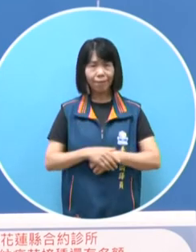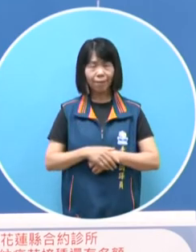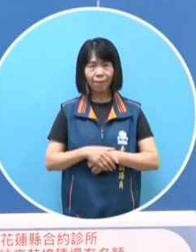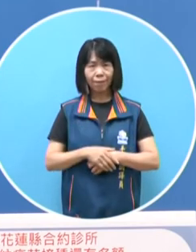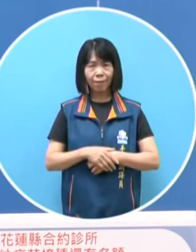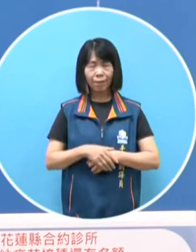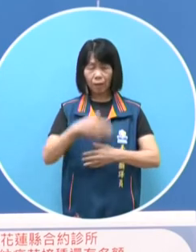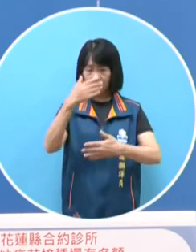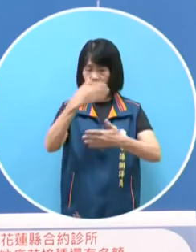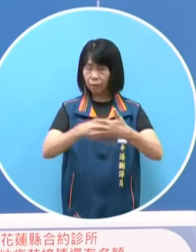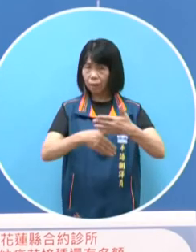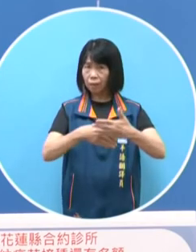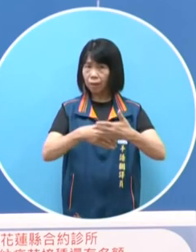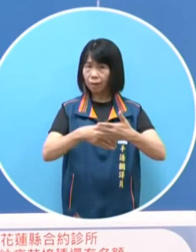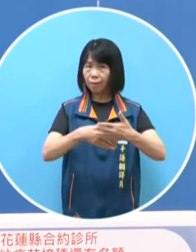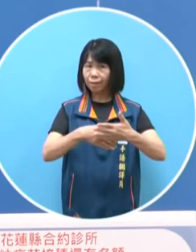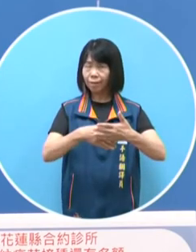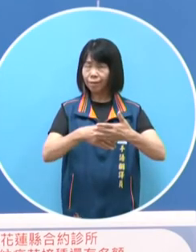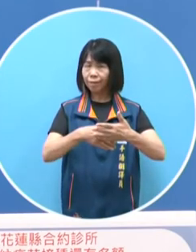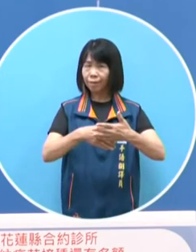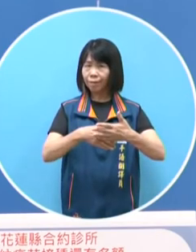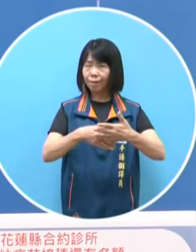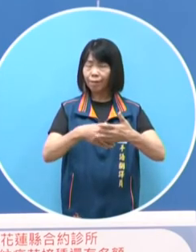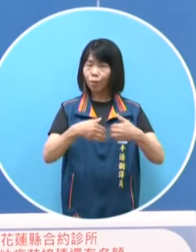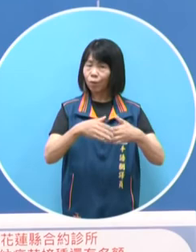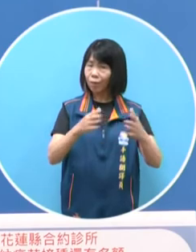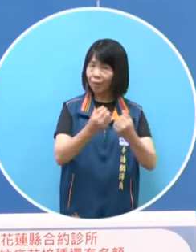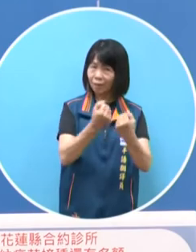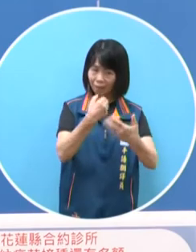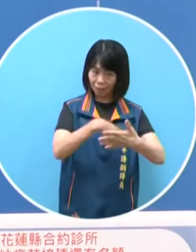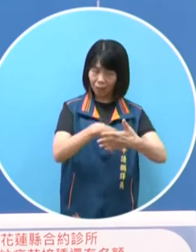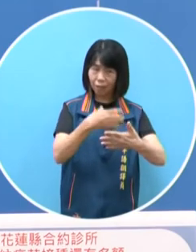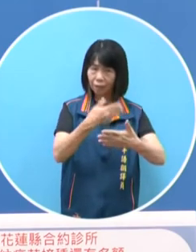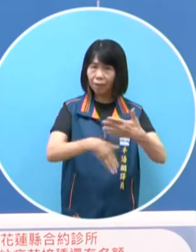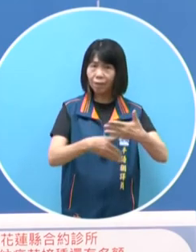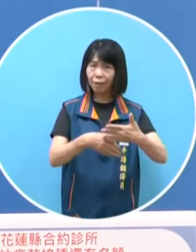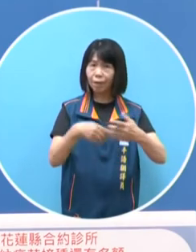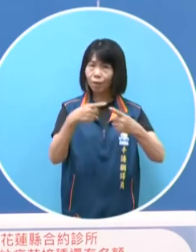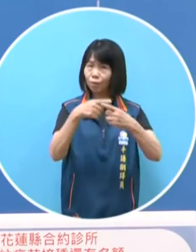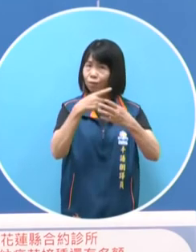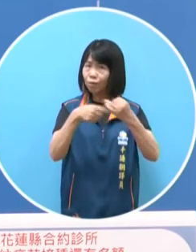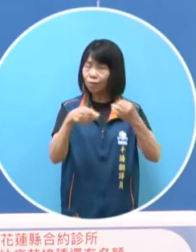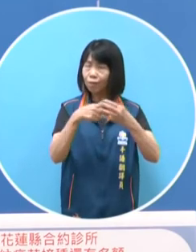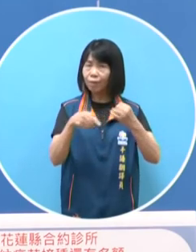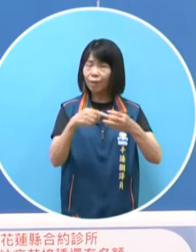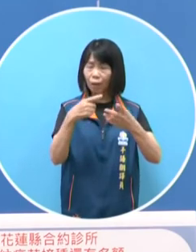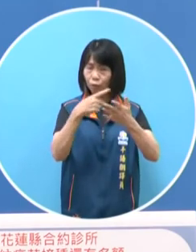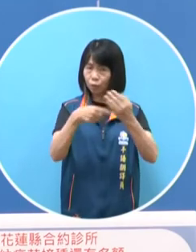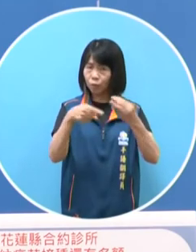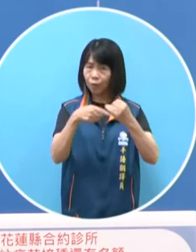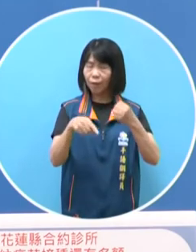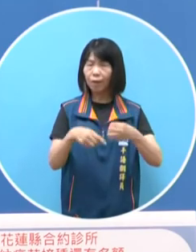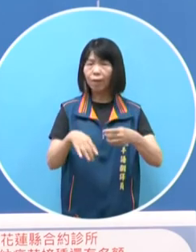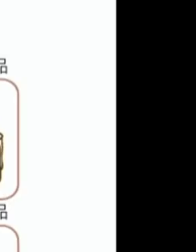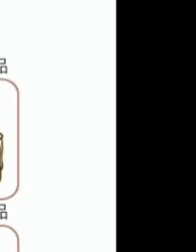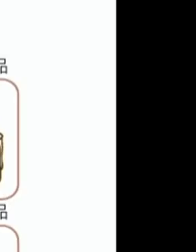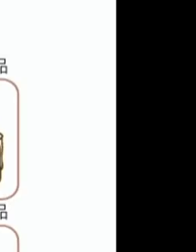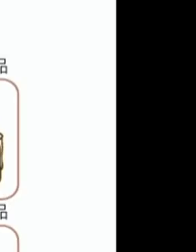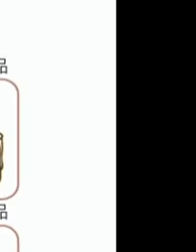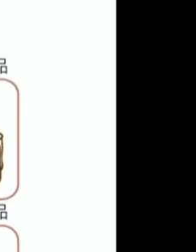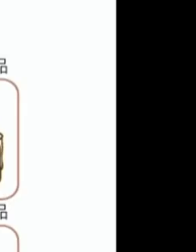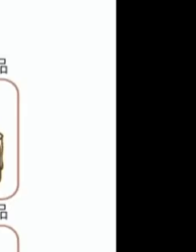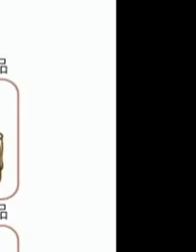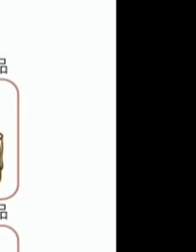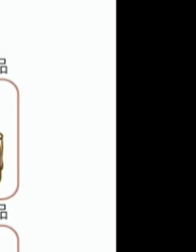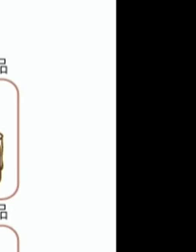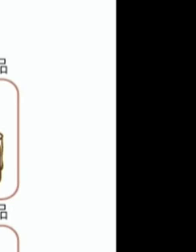个剩下光剩下莫德纳的疫苗的数量大概已经不到20%哈。 因为